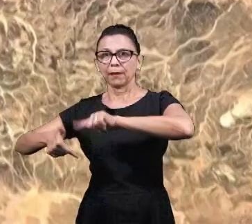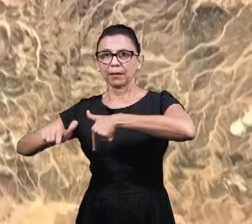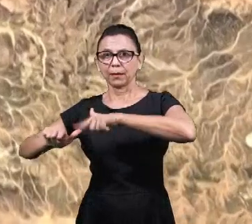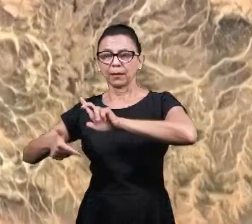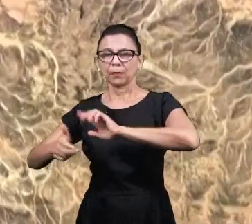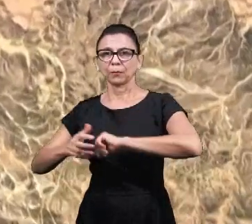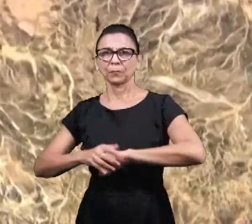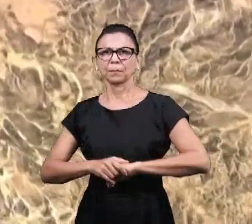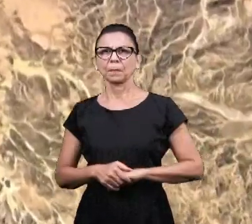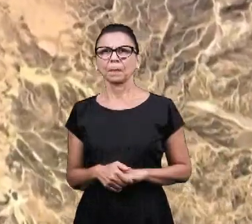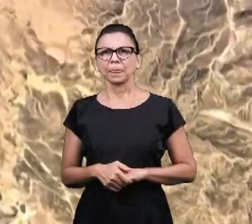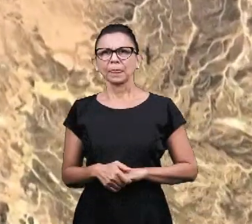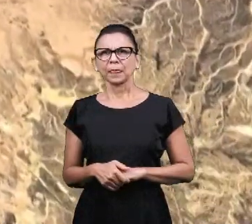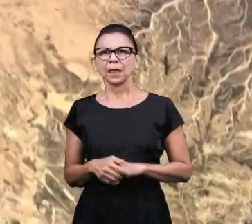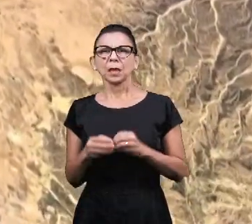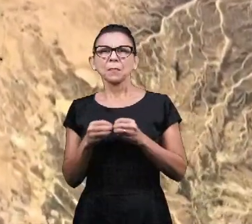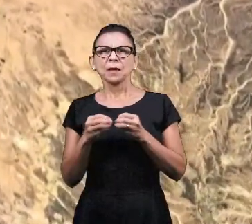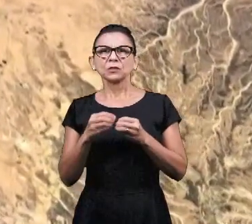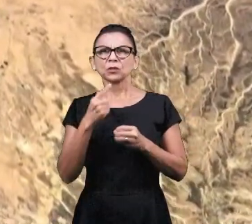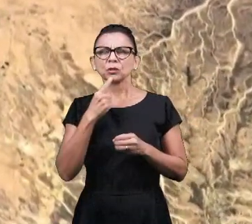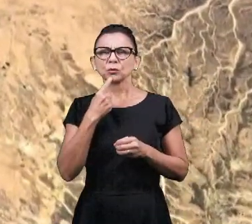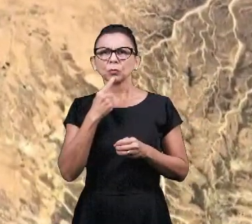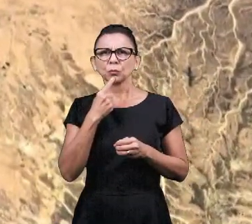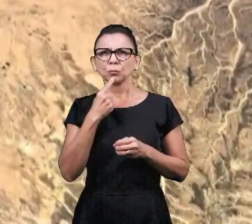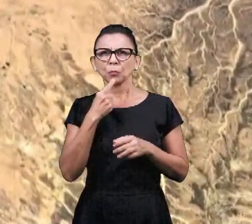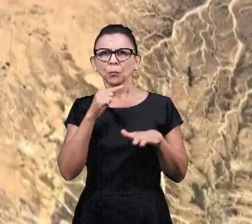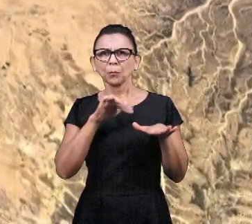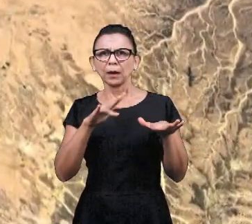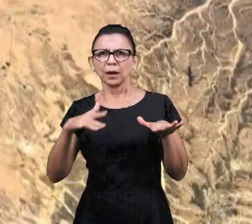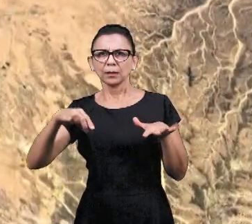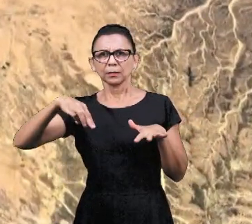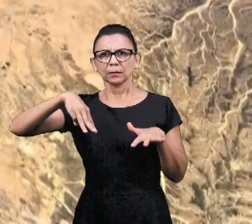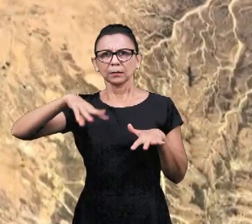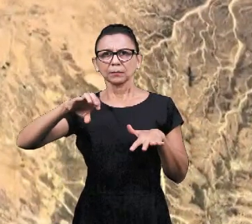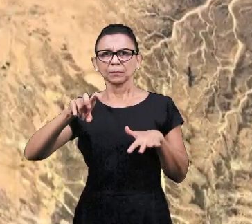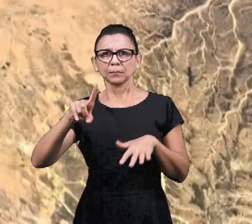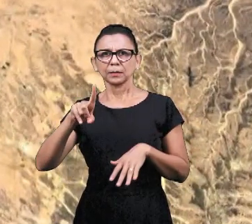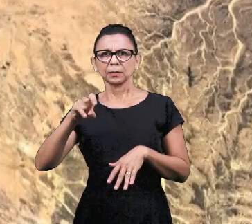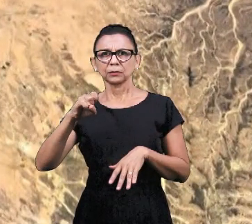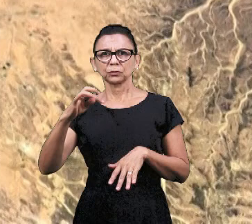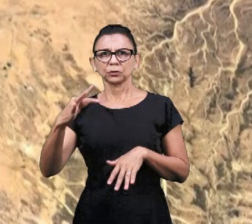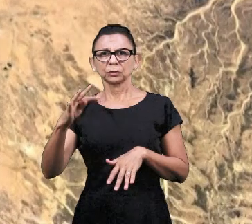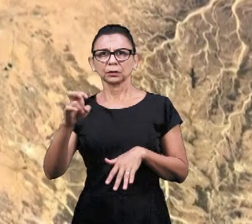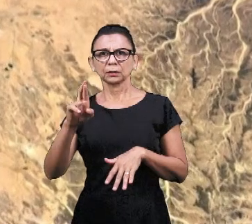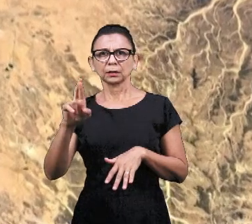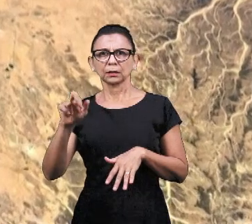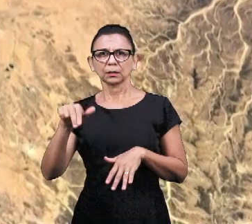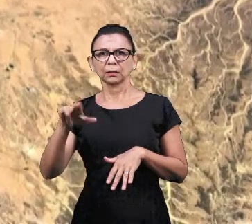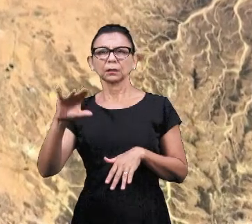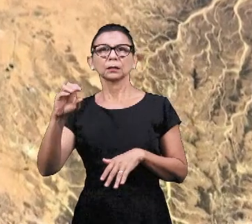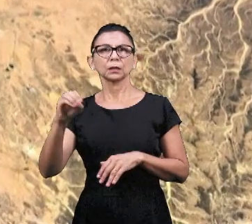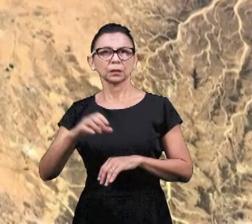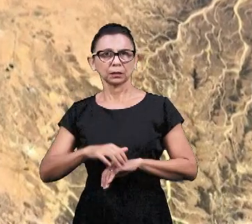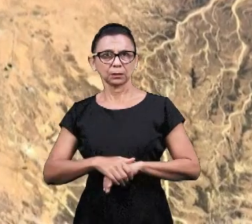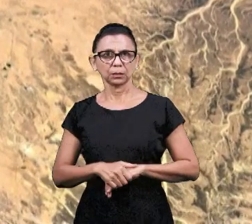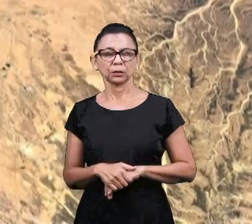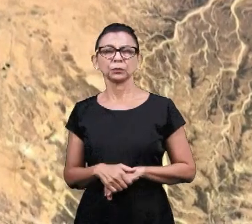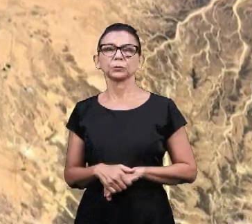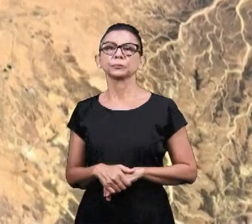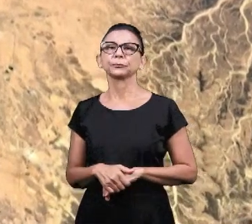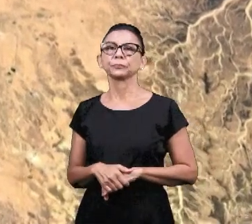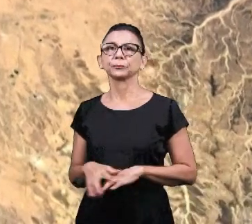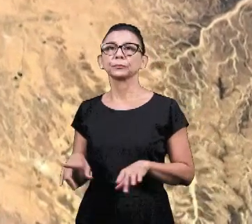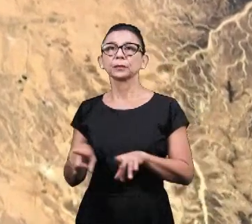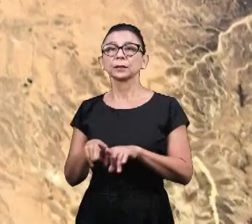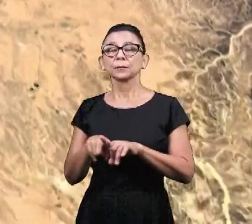de la mer Méditerranée. Donc vous pouvez voir la région de la Judée, où se trouve la ville de Jérusalem, et c'est le point